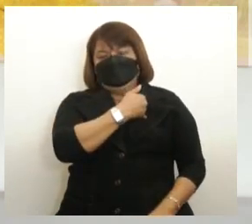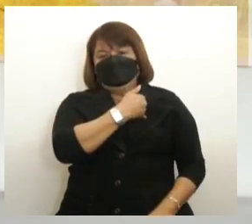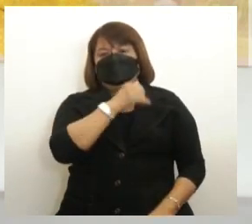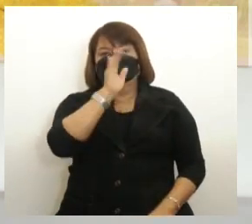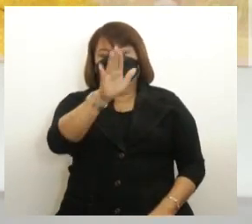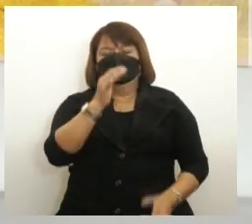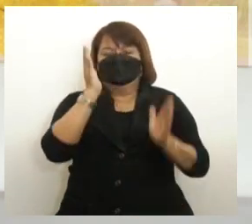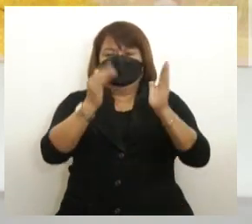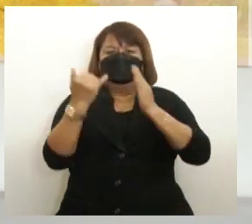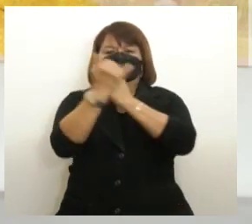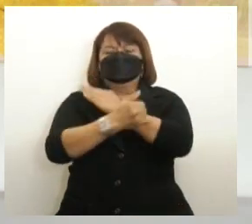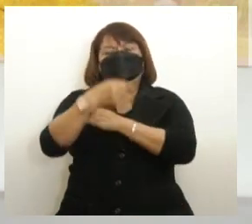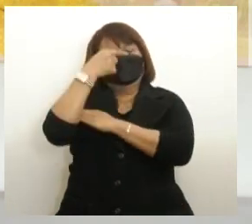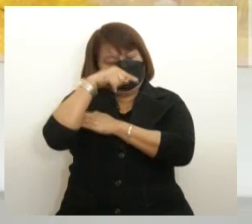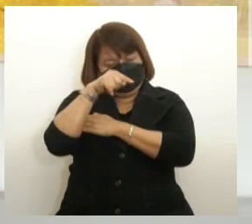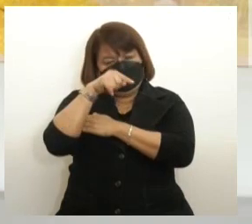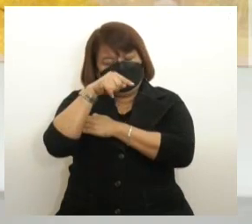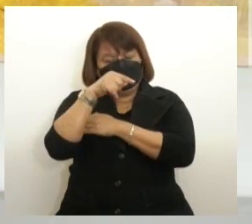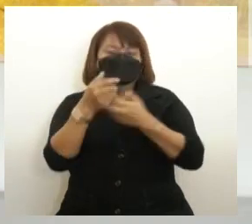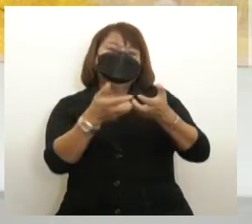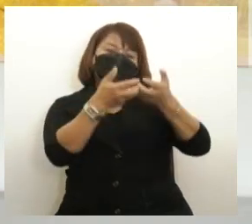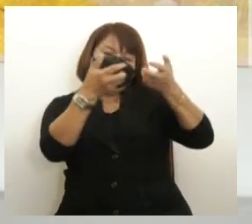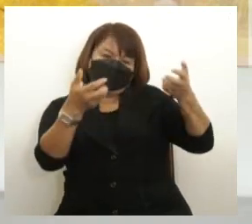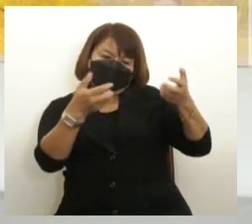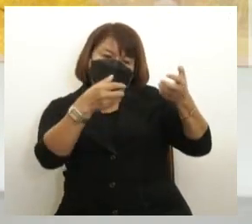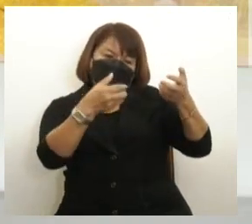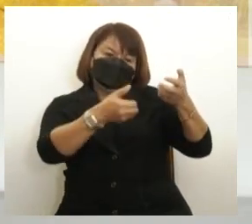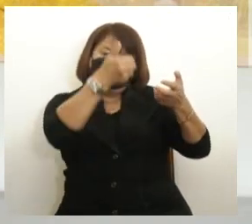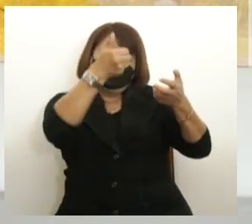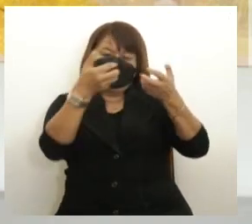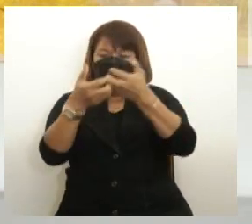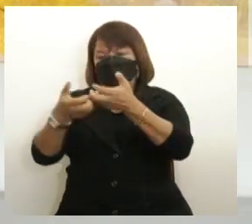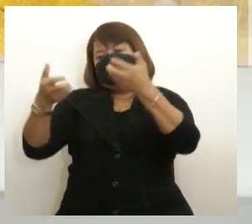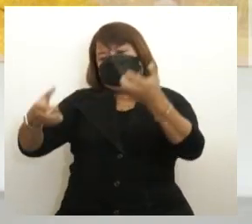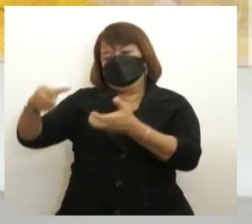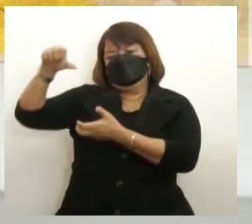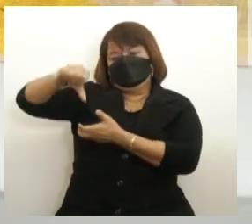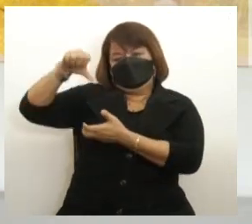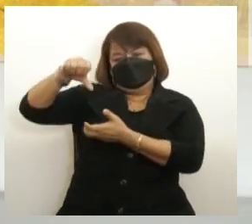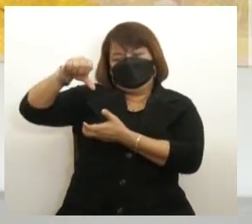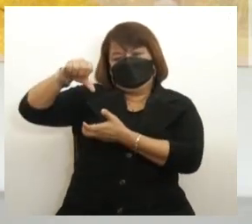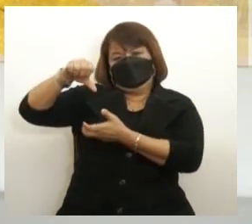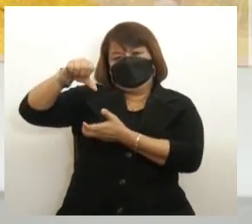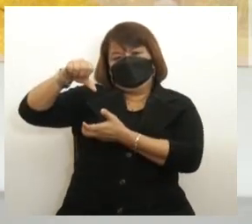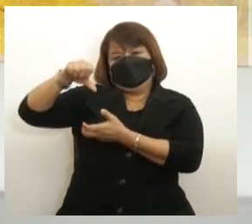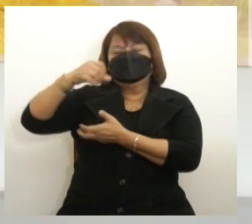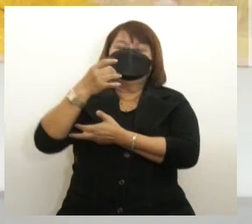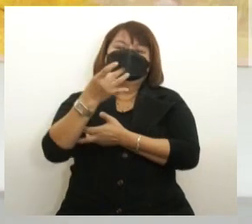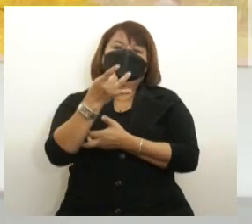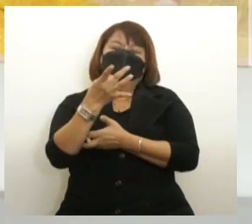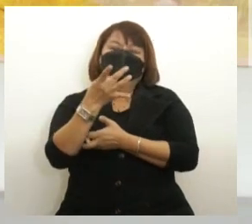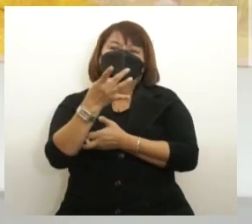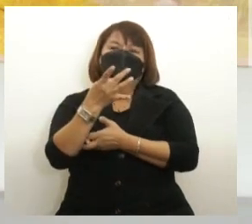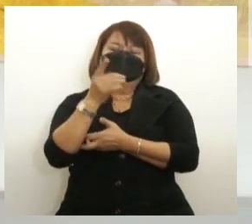ของคนเรานะครับในการที่จะแยกแยะอะไรดีอะไรไม่ดีนะครับอะไรที่เ